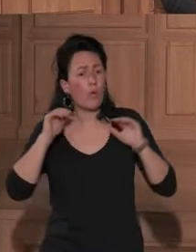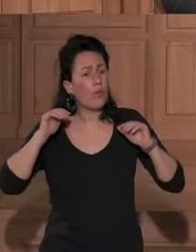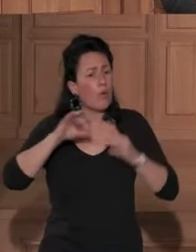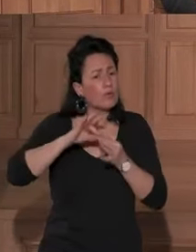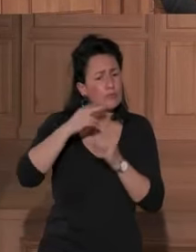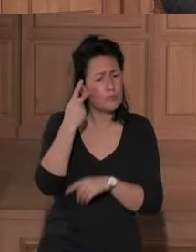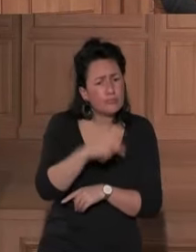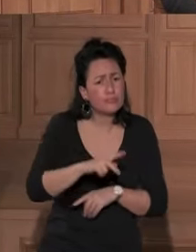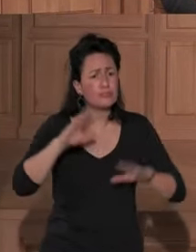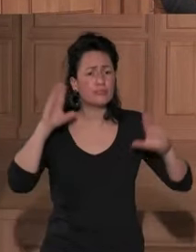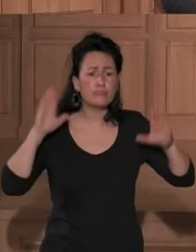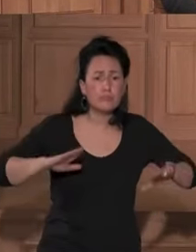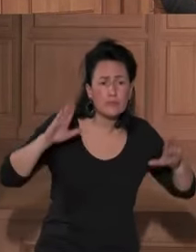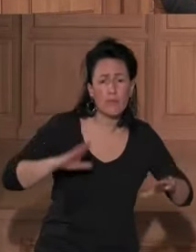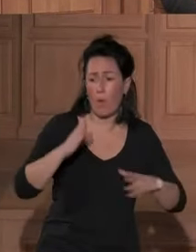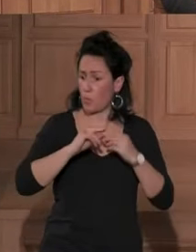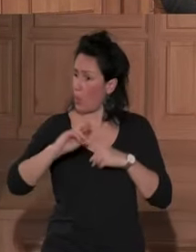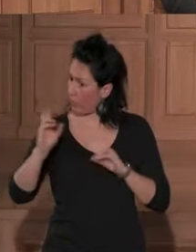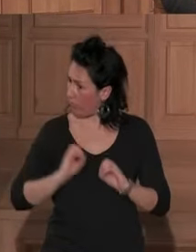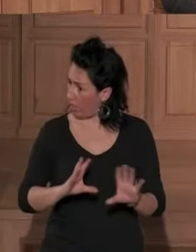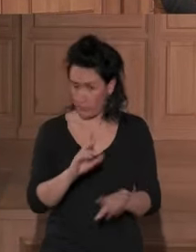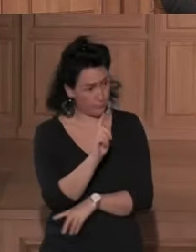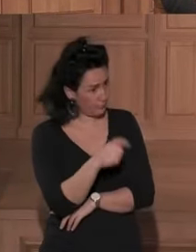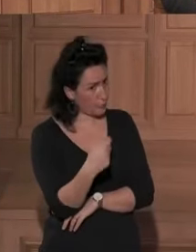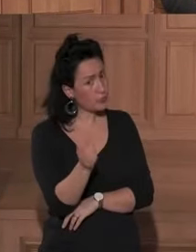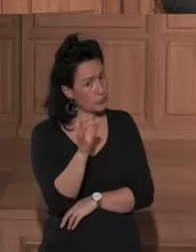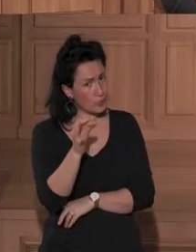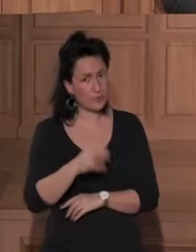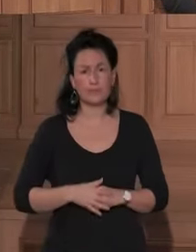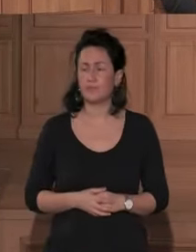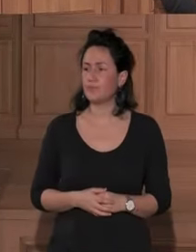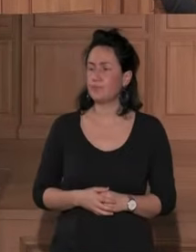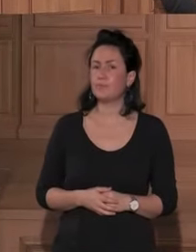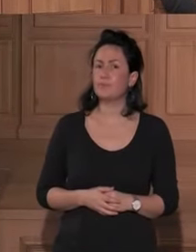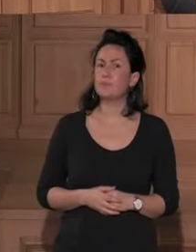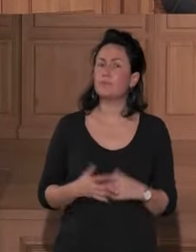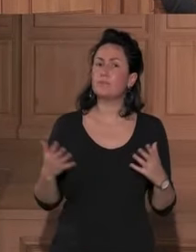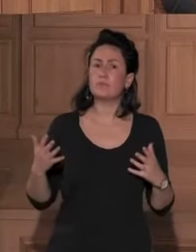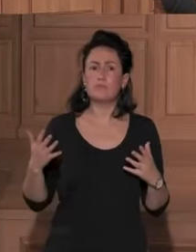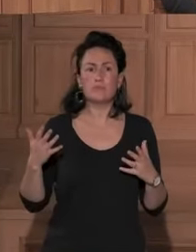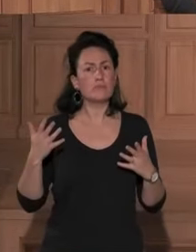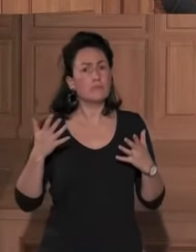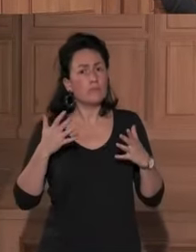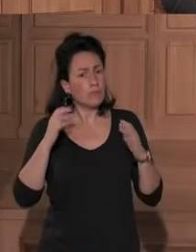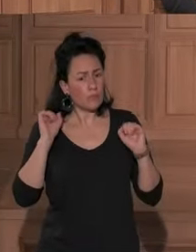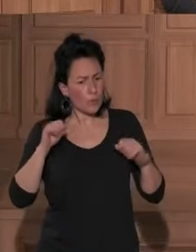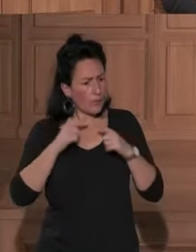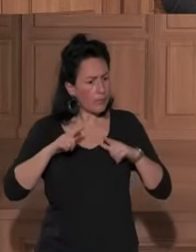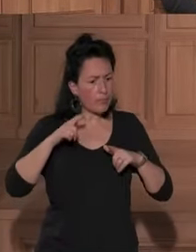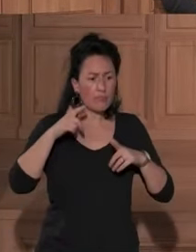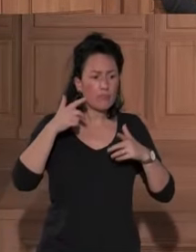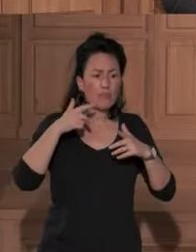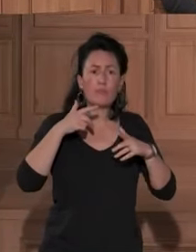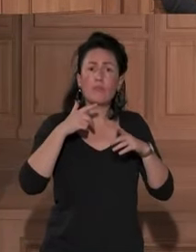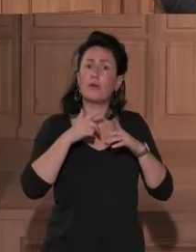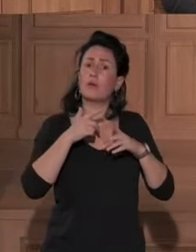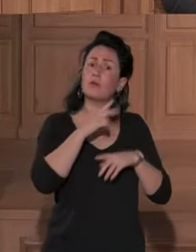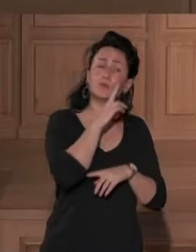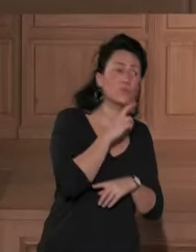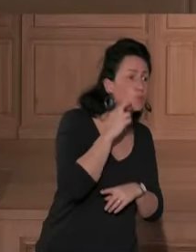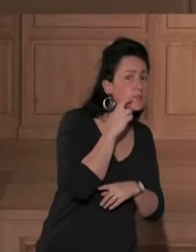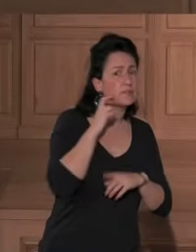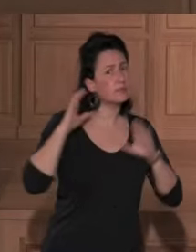après, c'est lui, quoi. Lui, exactement. Après, aller à l'église ou aller respecter aussi les cultes, les autres cultes. Hein. C'est pas que le judaïsme et l'islam.